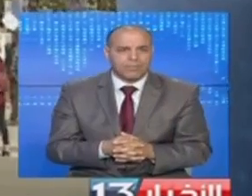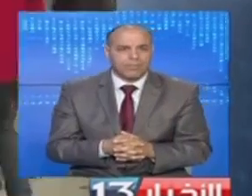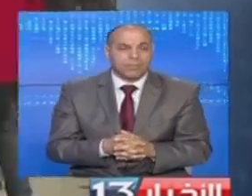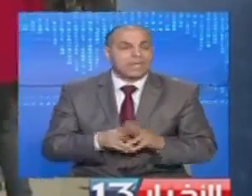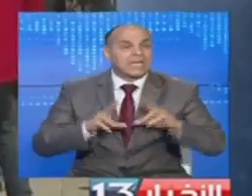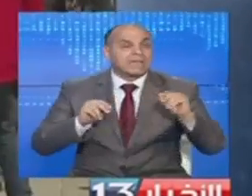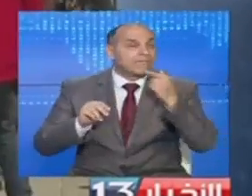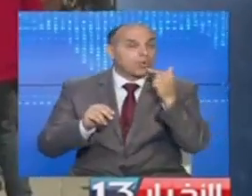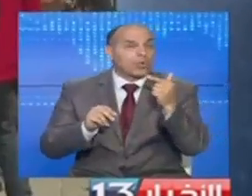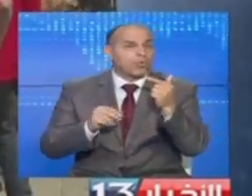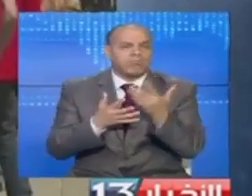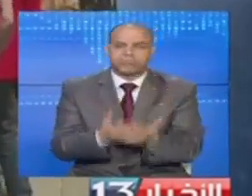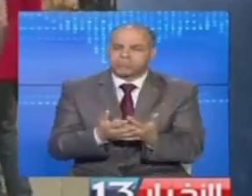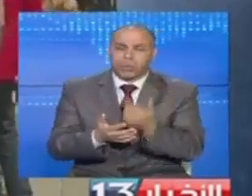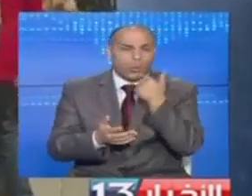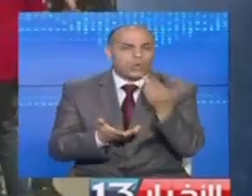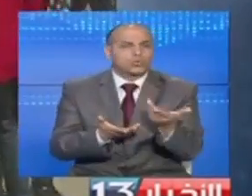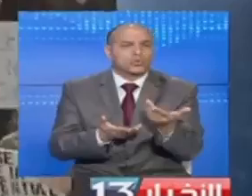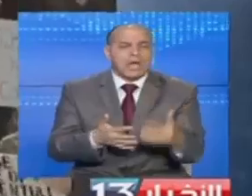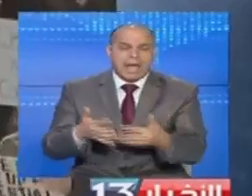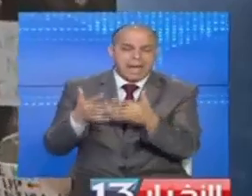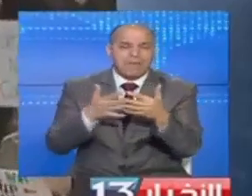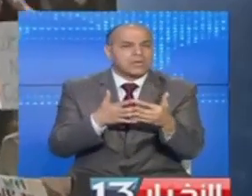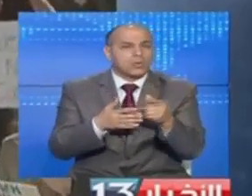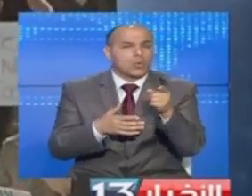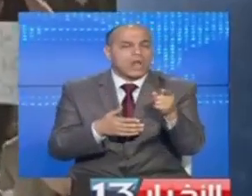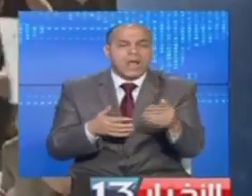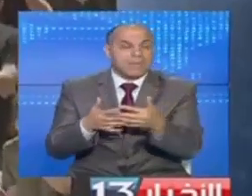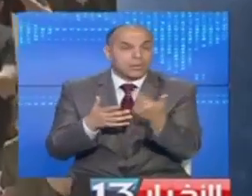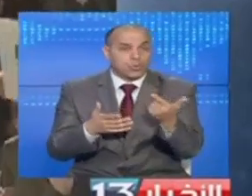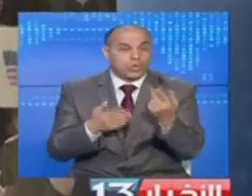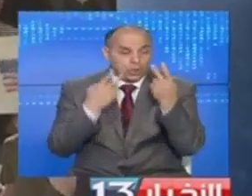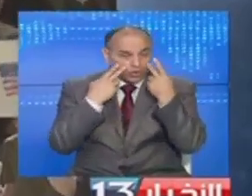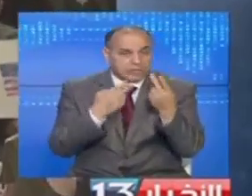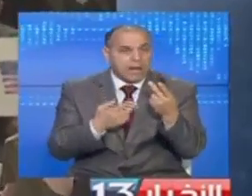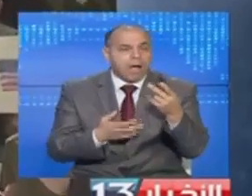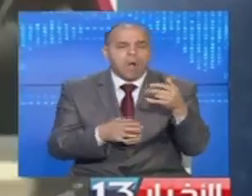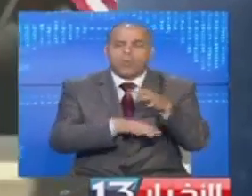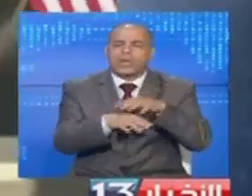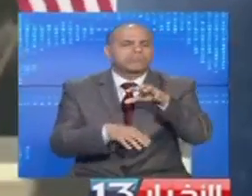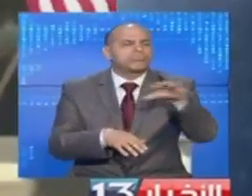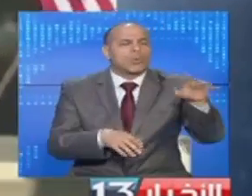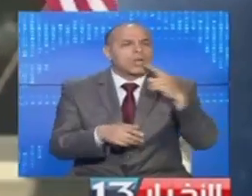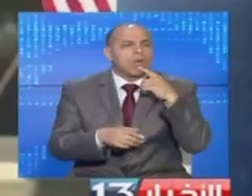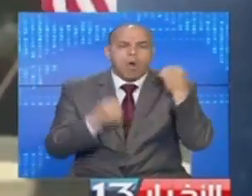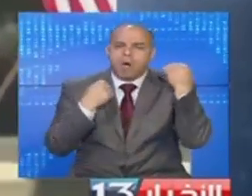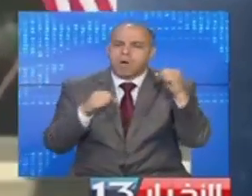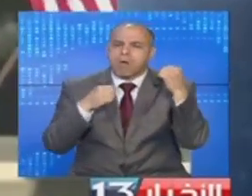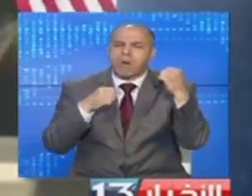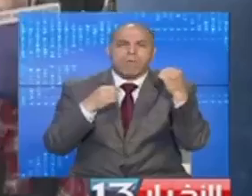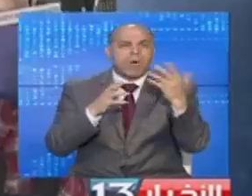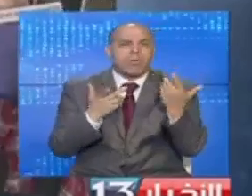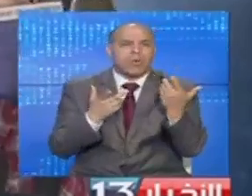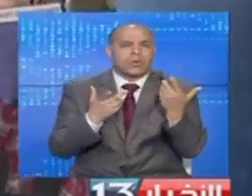وتوازياً مع الحصيلة الثقيلة التي تتكبدها الولايات المتحدة الأمريكية، شهدت عدة ولايات مظاهرات على